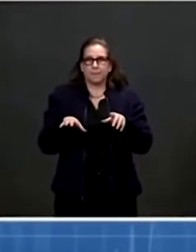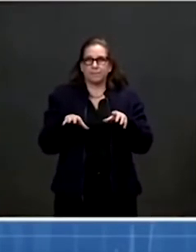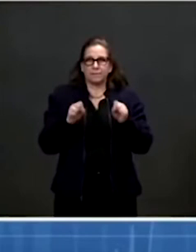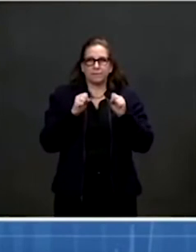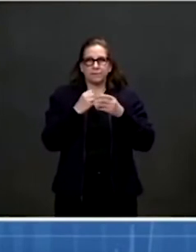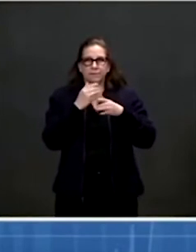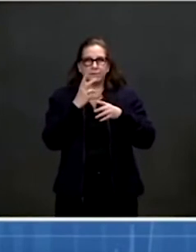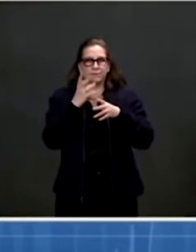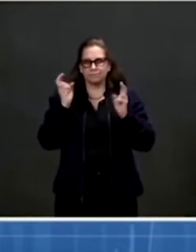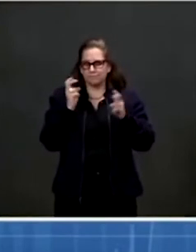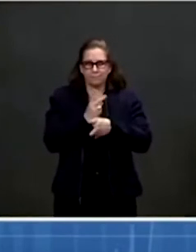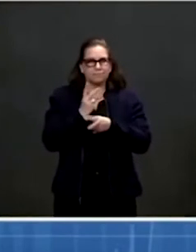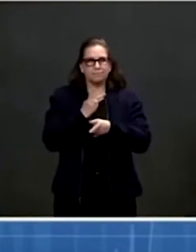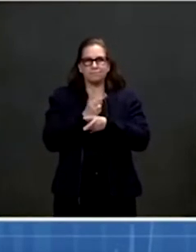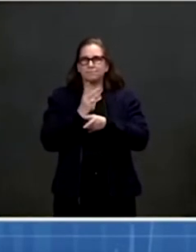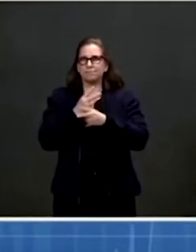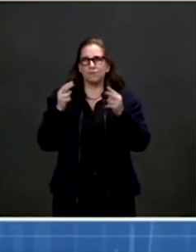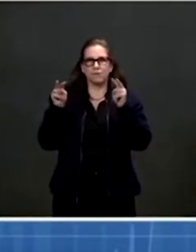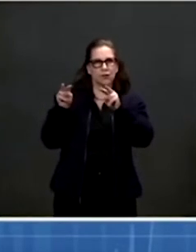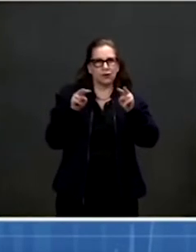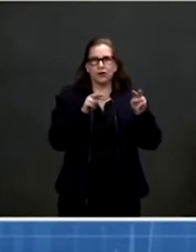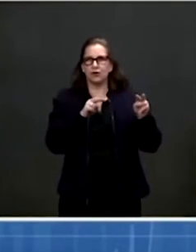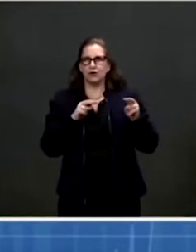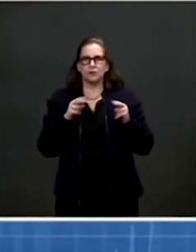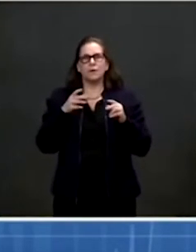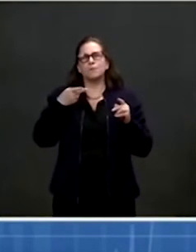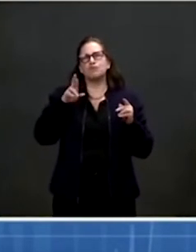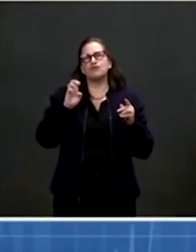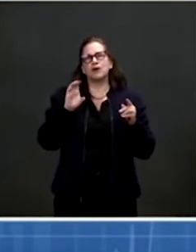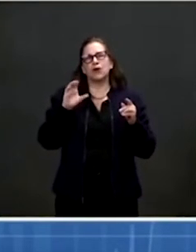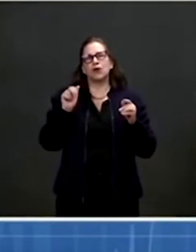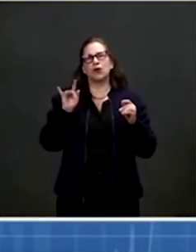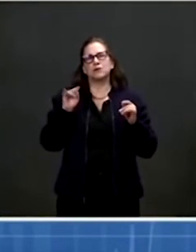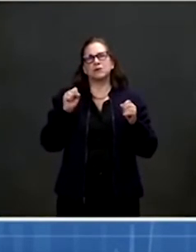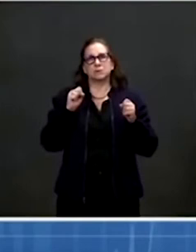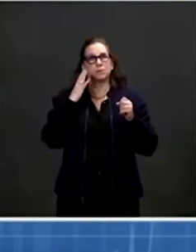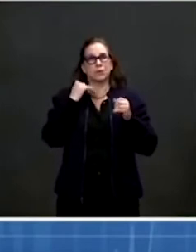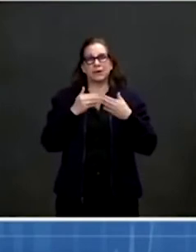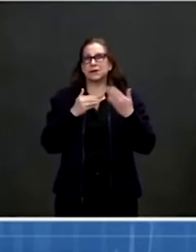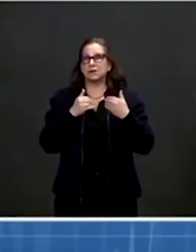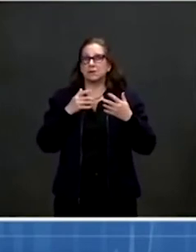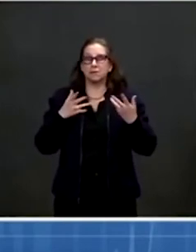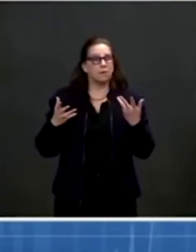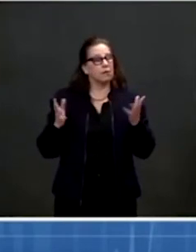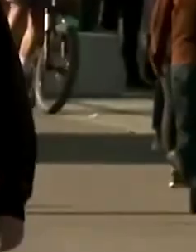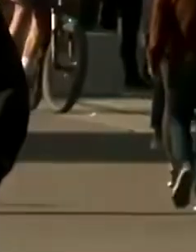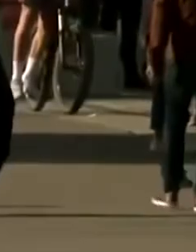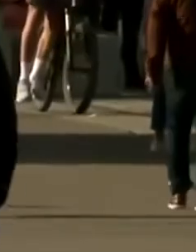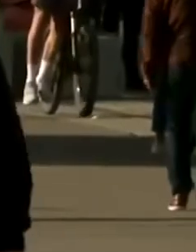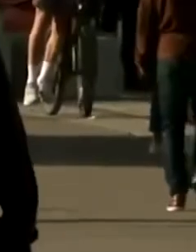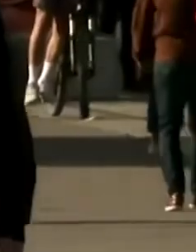sonbaharda İngiltere'de tespit edilen türünün Amerika'nın 50 eyaletinde ve başkent Washington'da tespit edildiğini